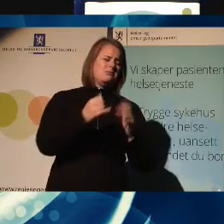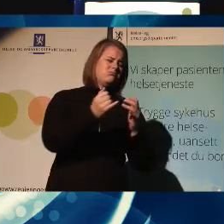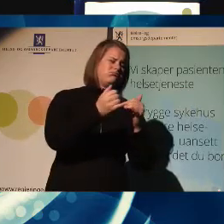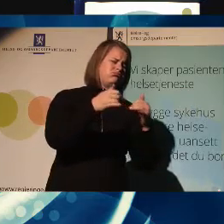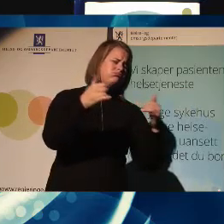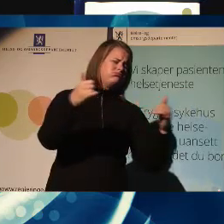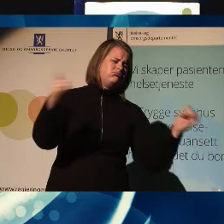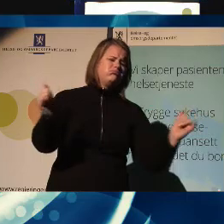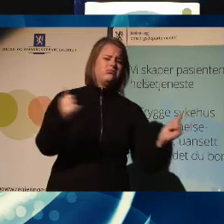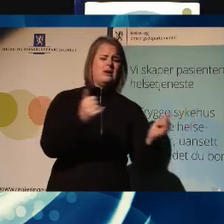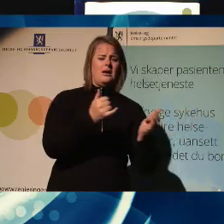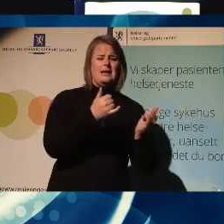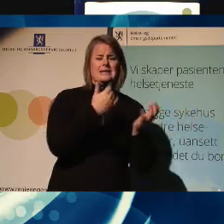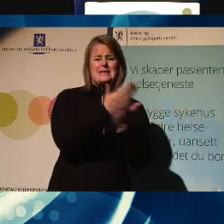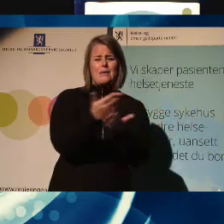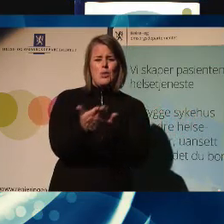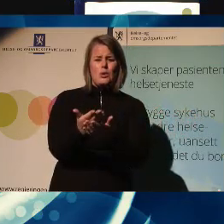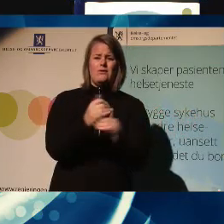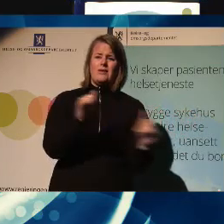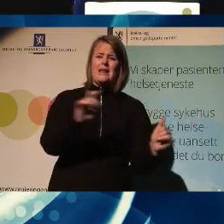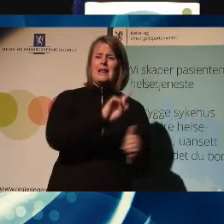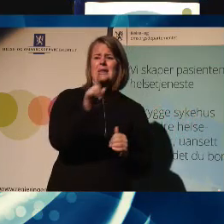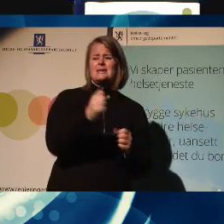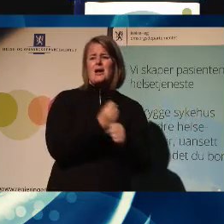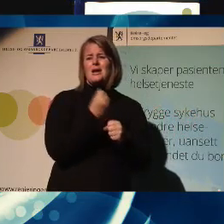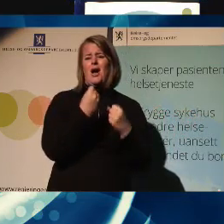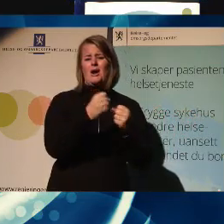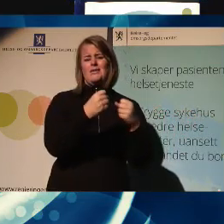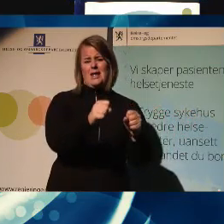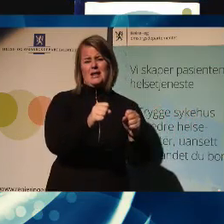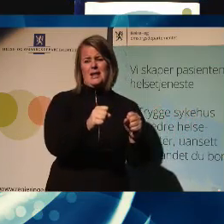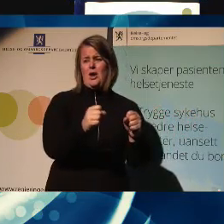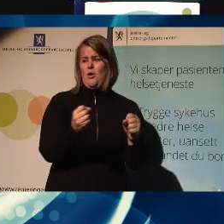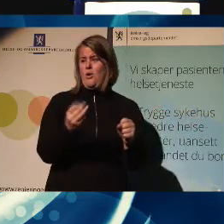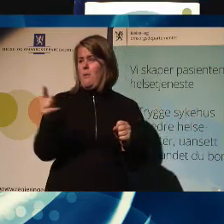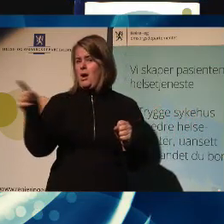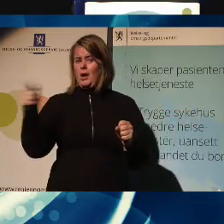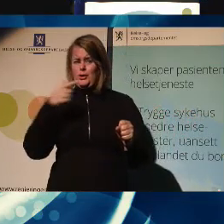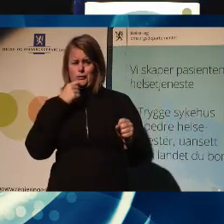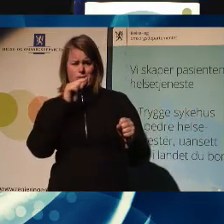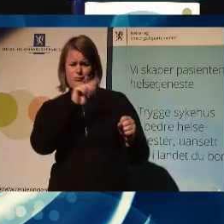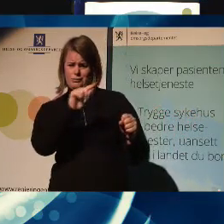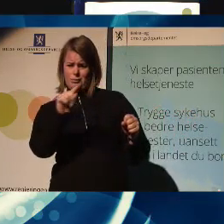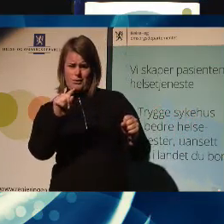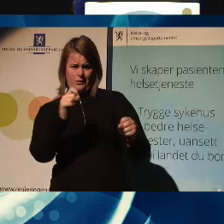byen vår tilbyr utrolig masse fritidsaktiviteter som mange ikke kjenner til engang. Vi har et